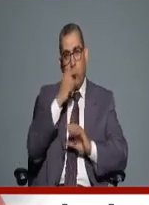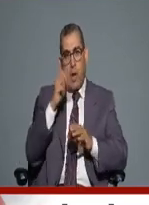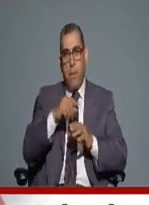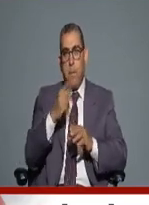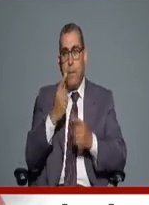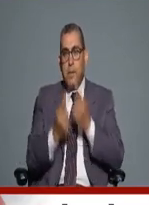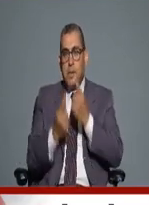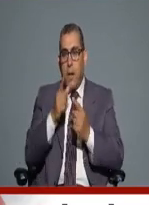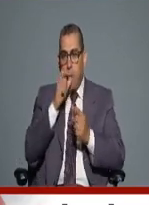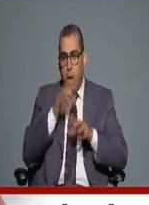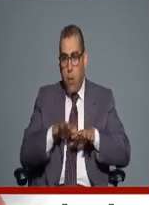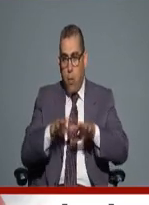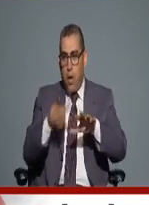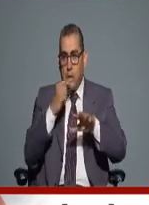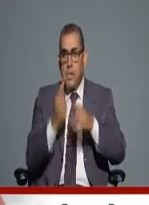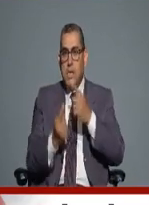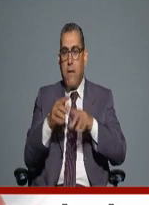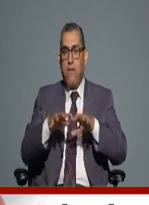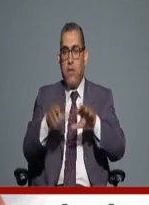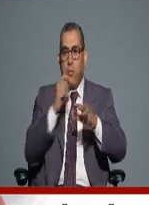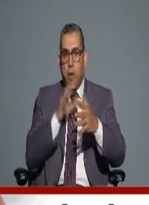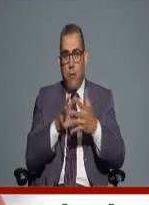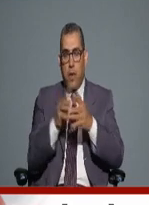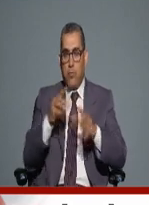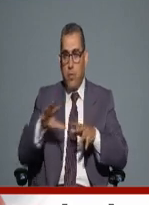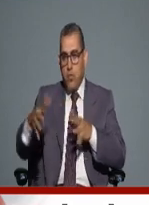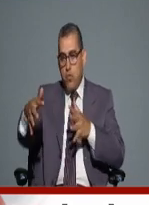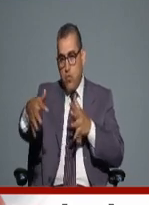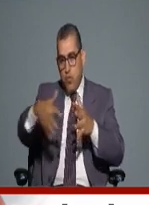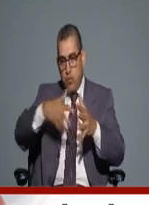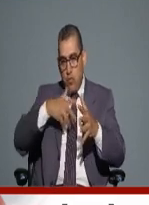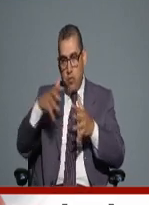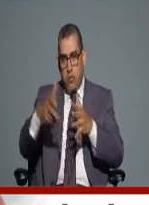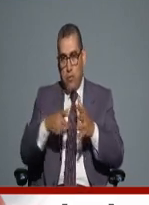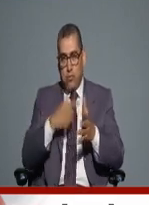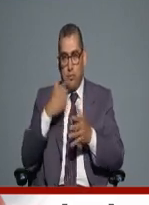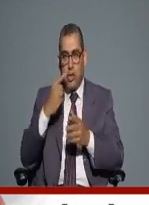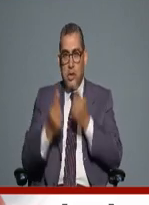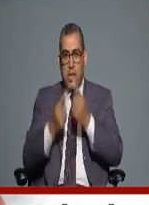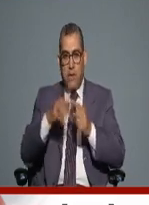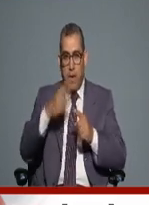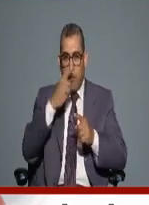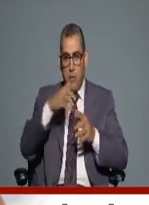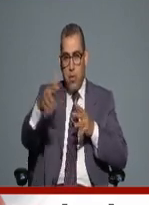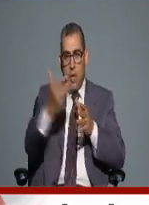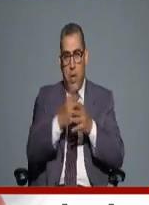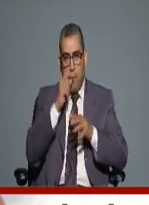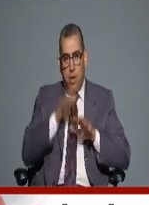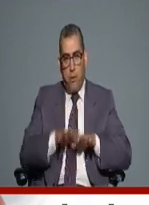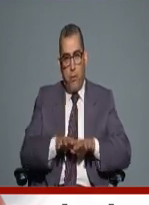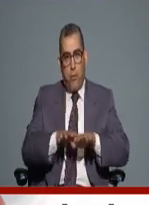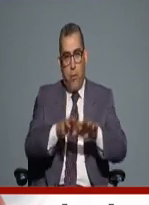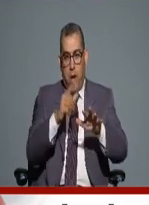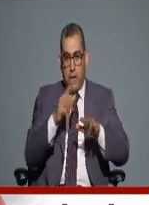لمحطات مصلحة الميكانيكا. والحقيقة مكان تنظيف الأعشاب ده يعتبر مهم جدا بالنسبة لنا